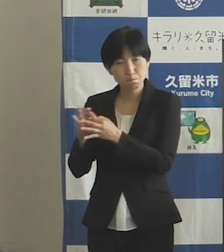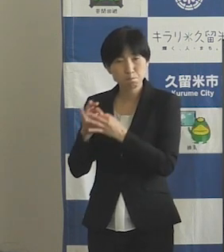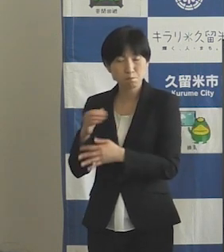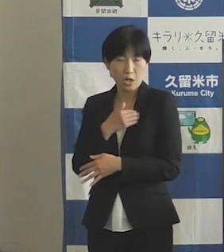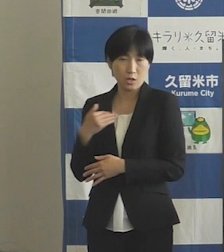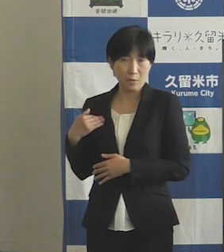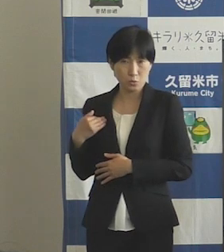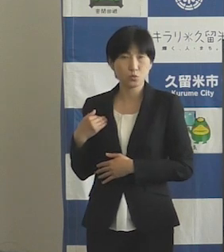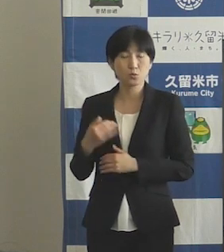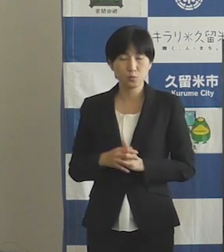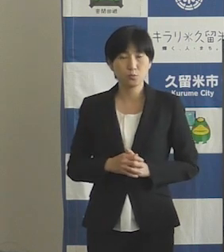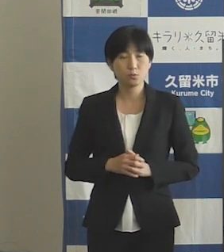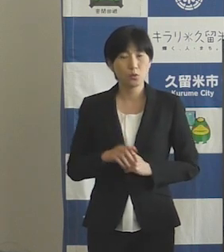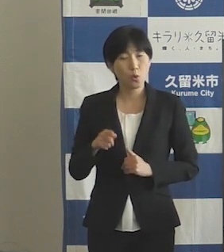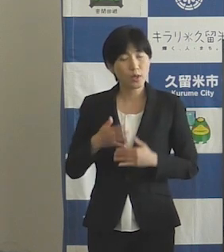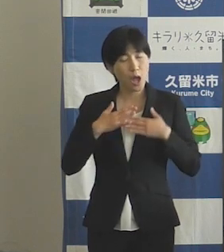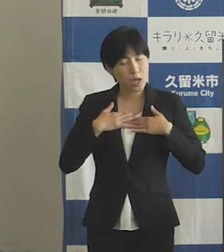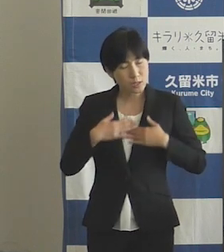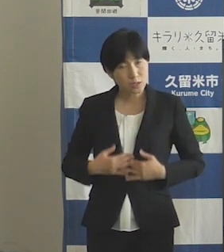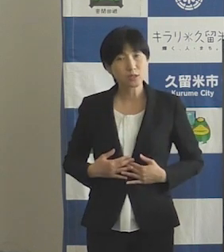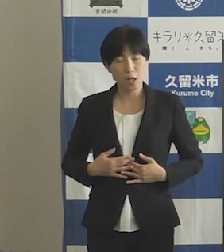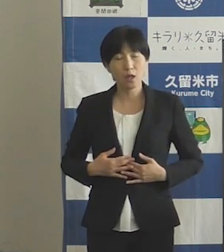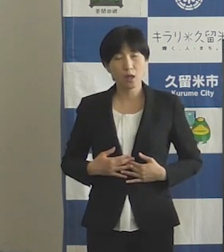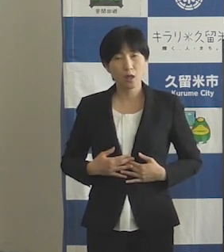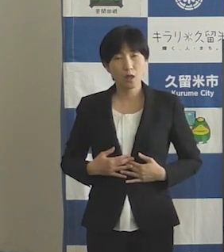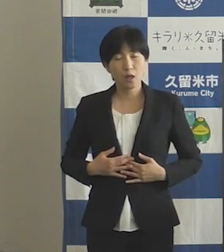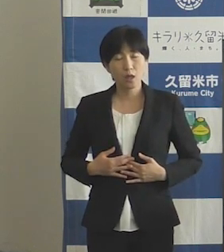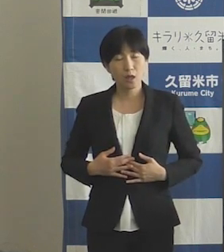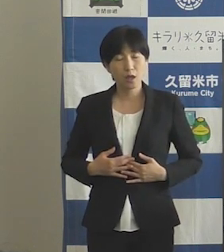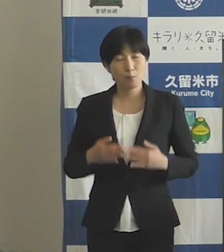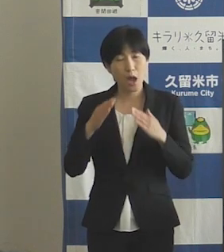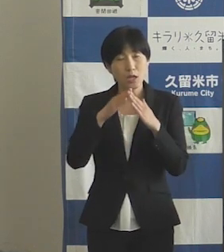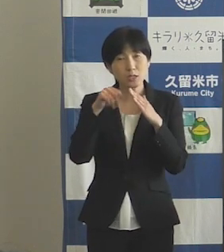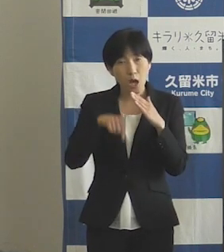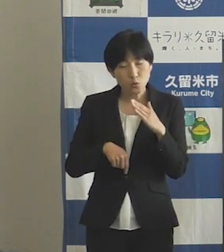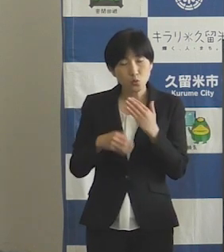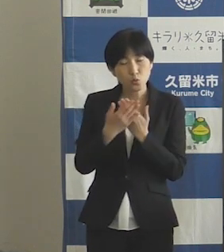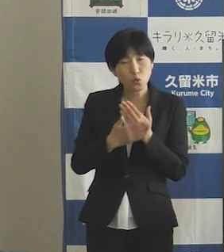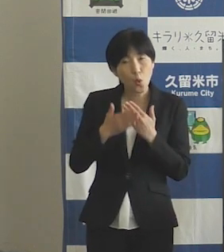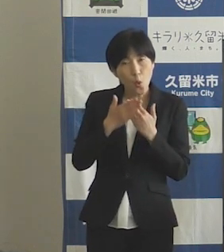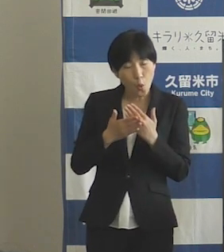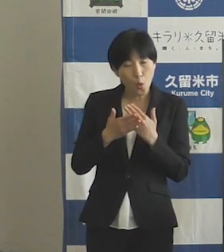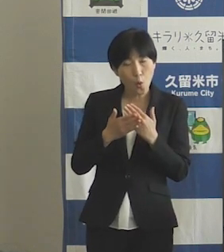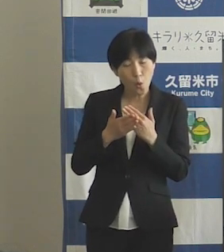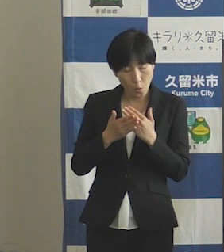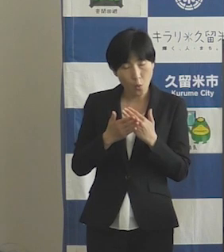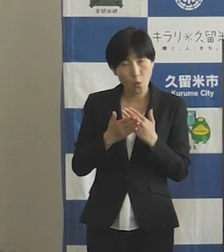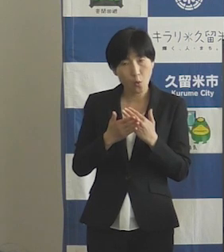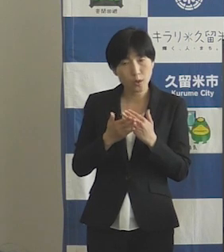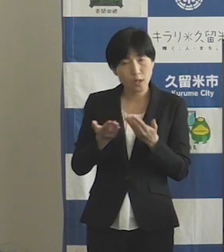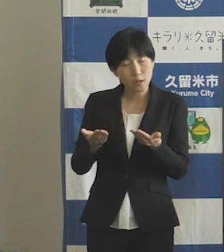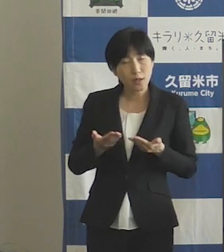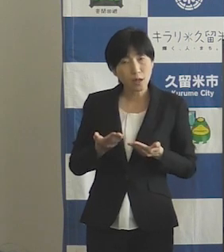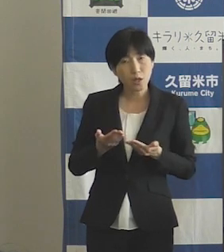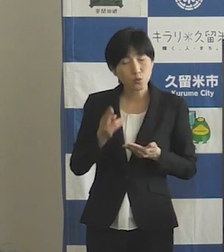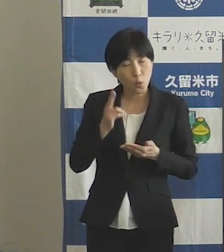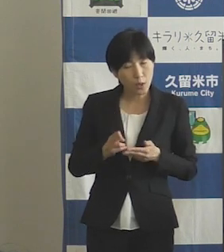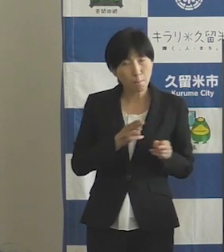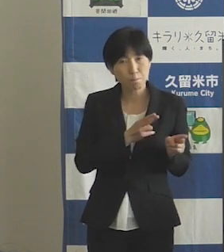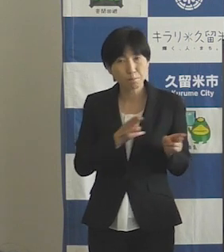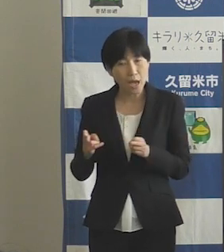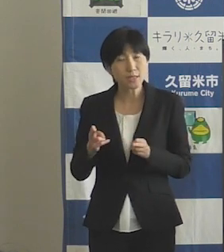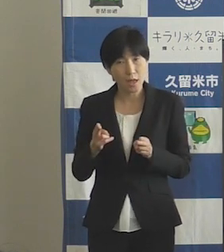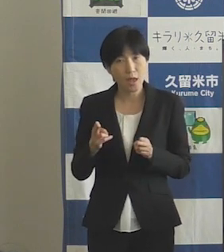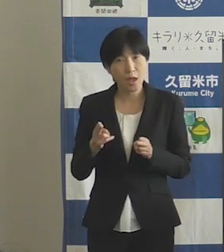ます。このように安心して自宅療養を行っていただける体制を確